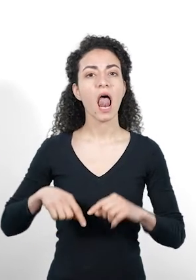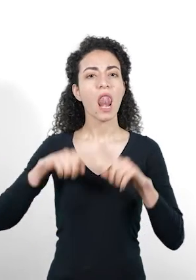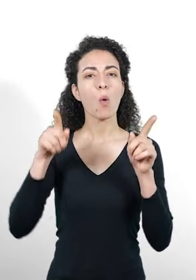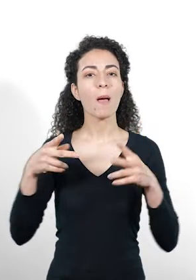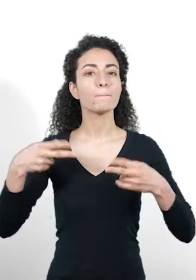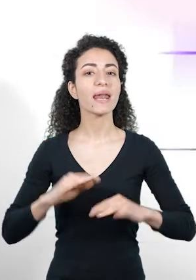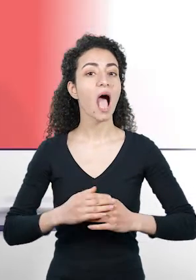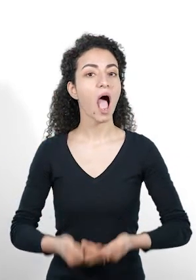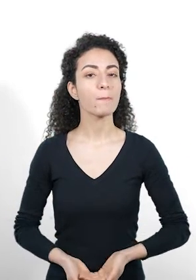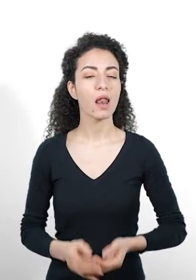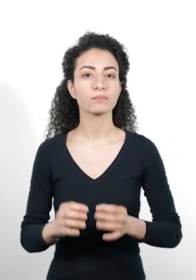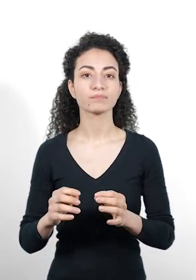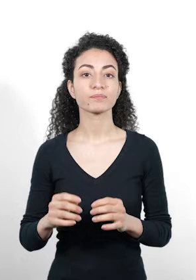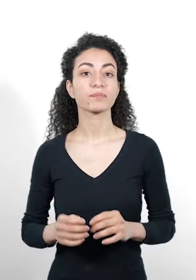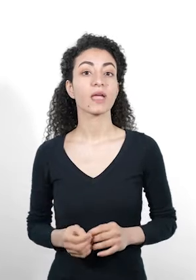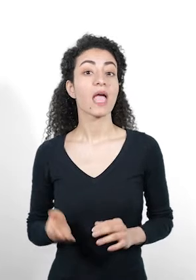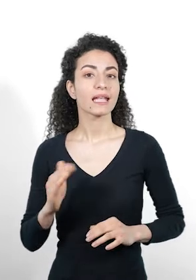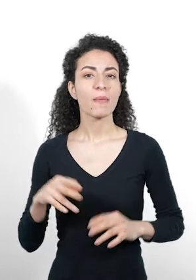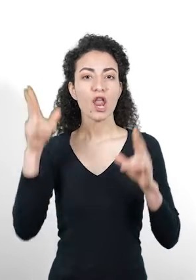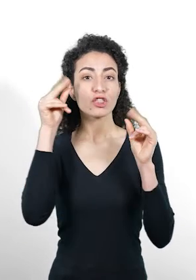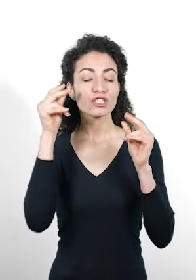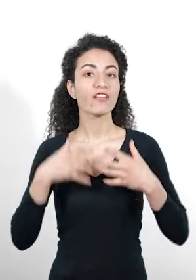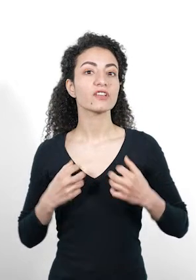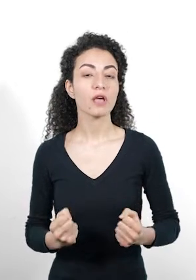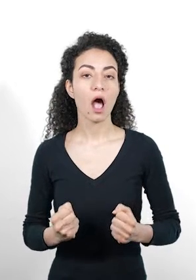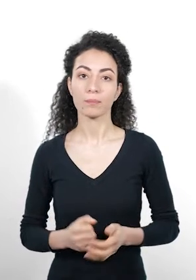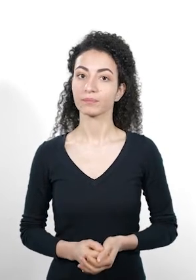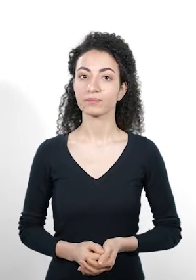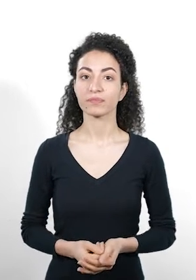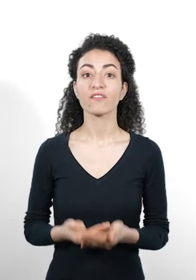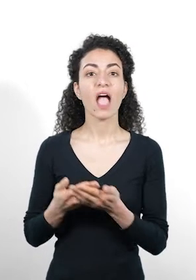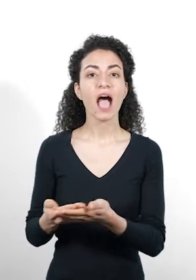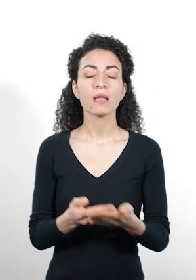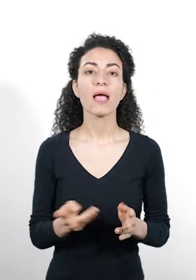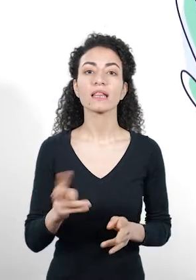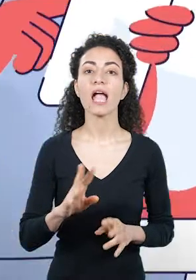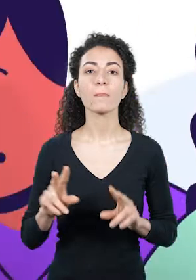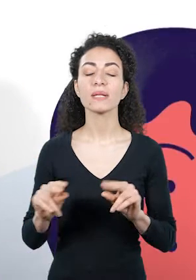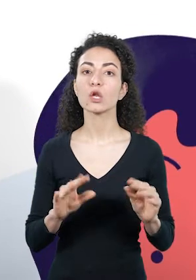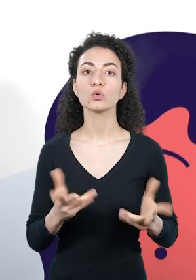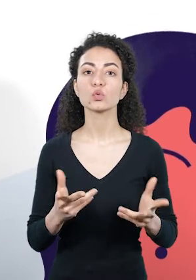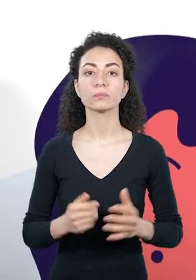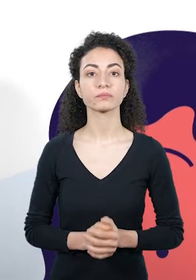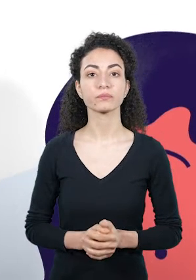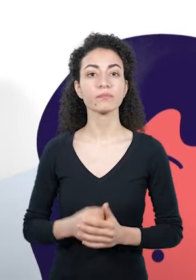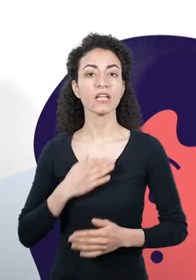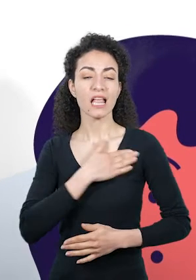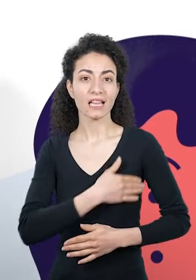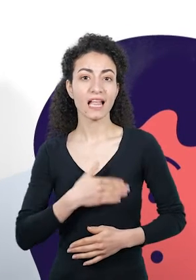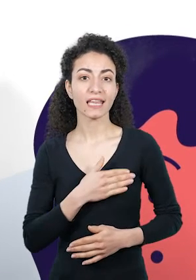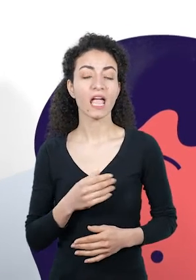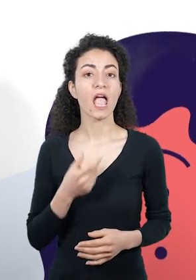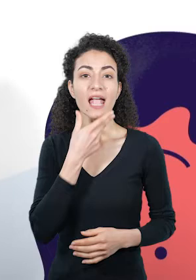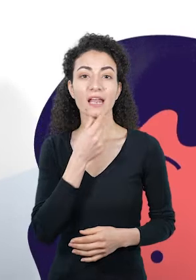تركيب اللولب، خدمات تثقيف صحي، خدمات الصحة الوقائية، صورة صوتية للثدي